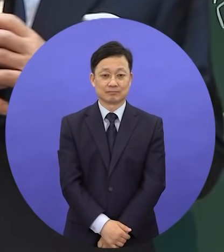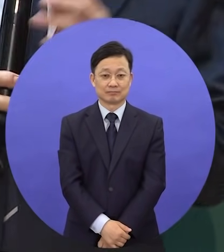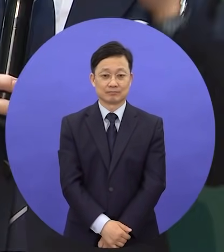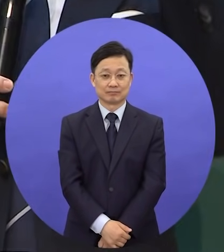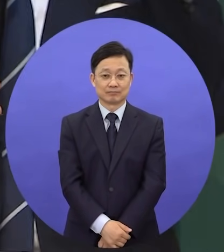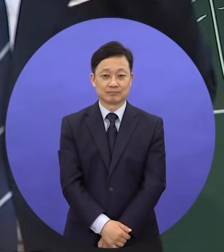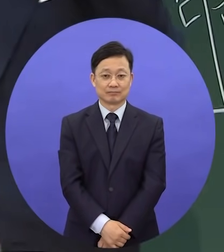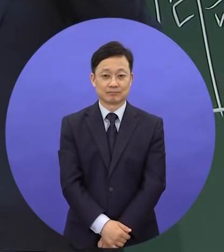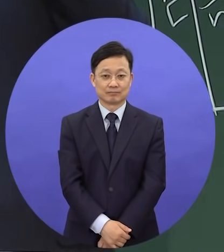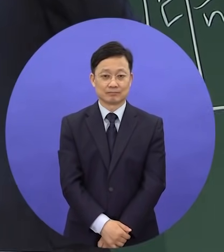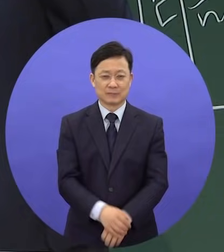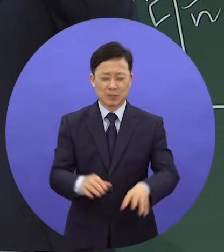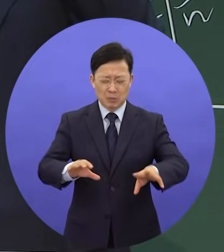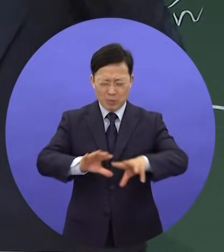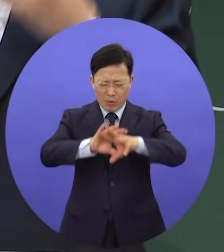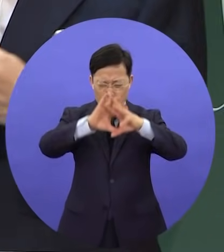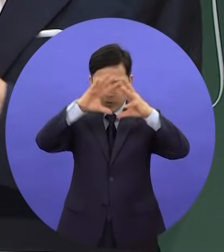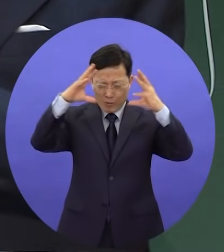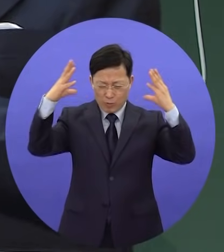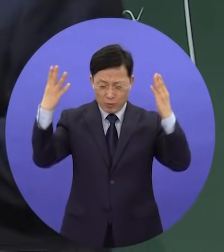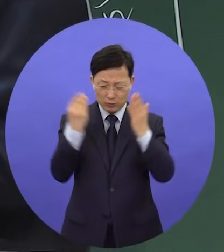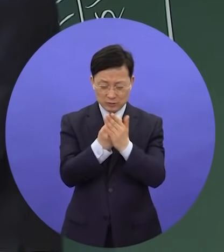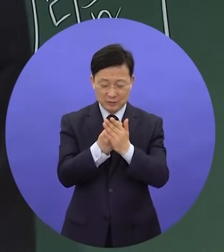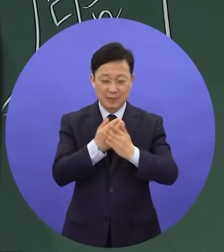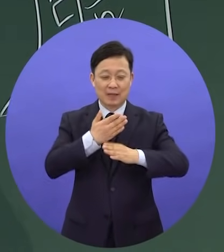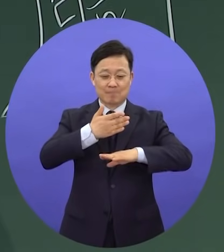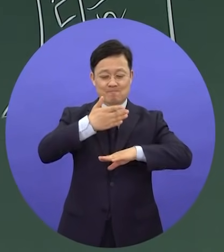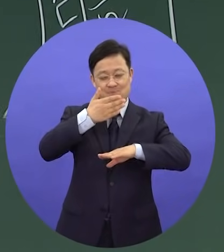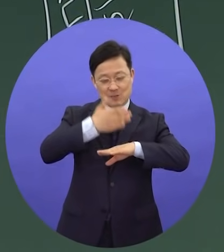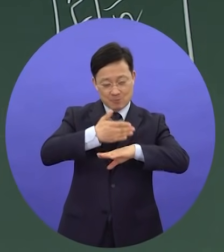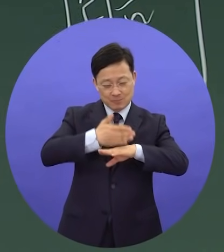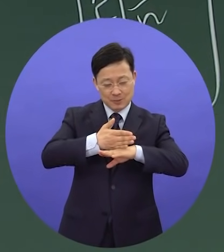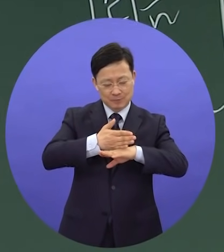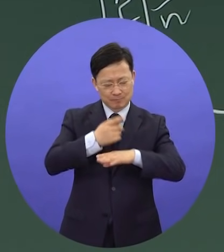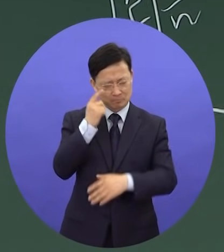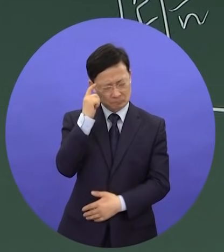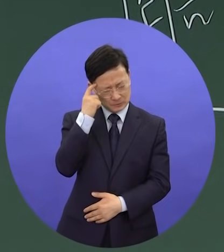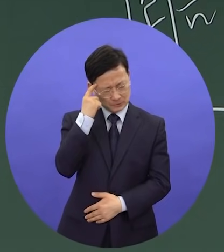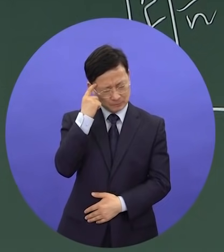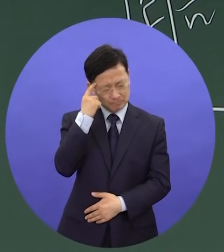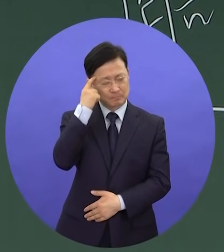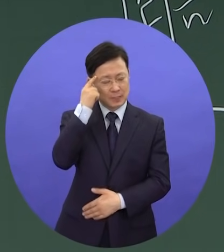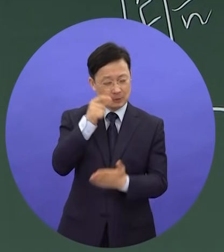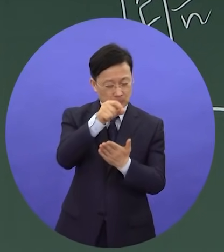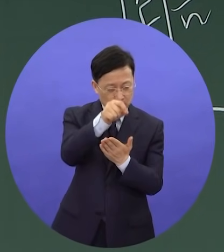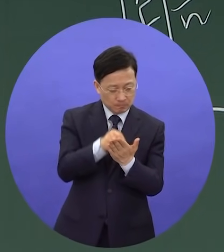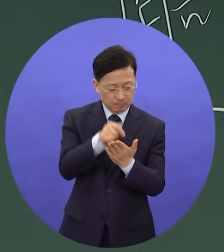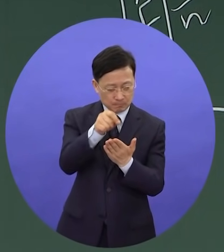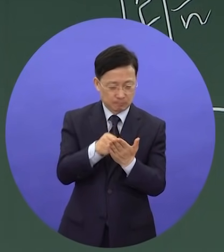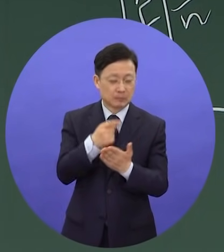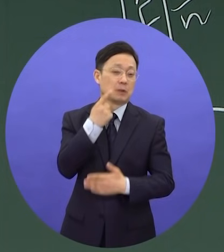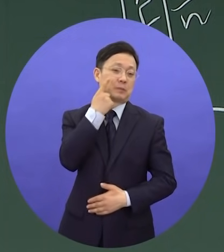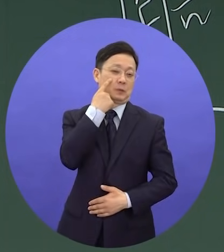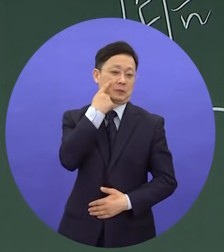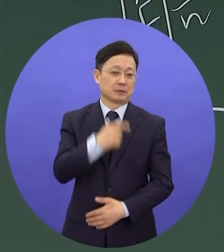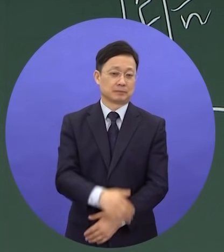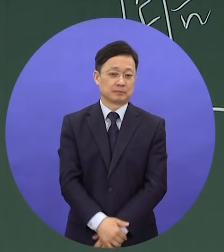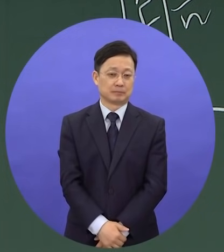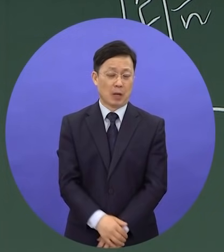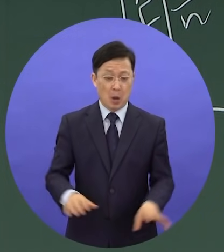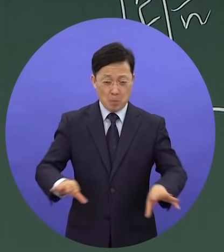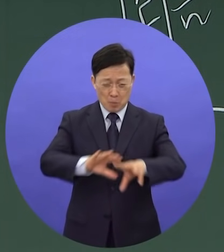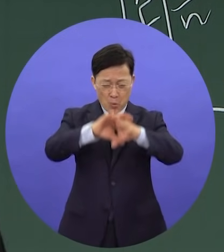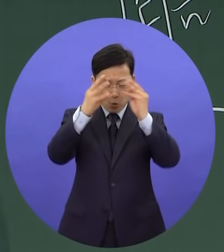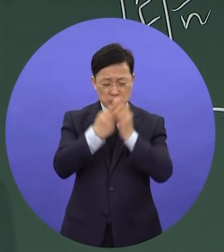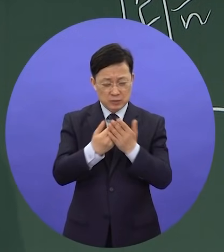모든 감사를 한번 기록해 보세요. That record everything that you're thankful for. 지금까지 있었던 모든 일. All